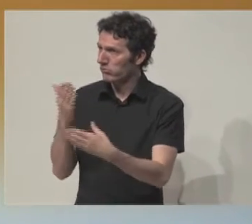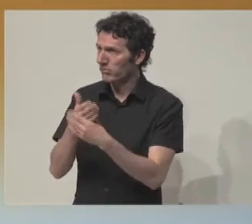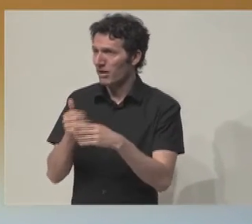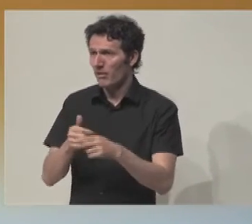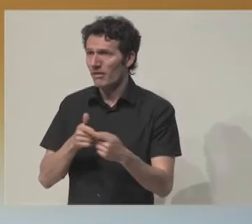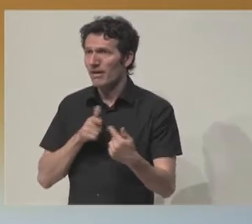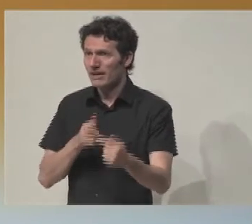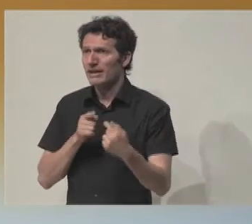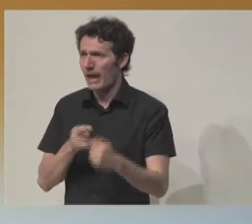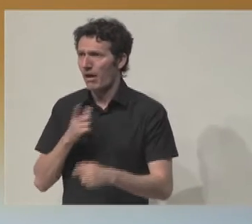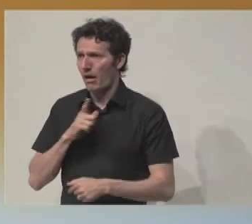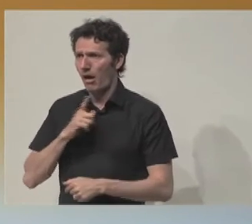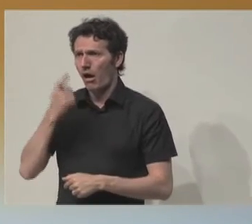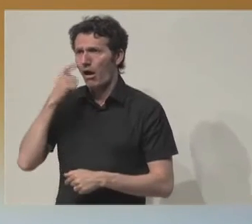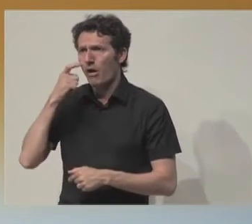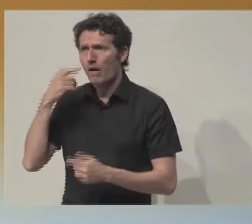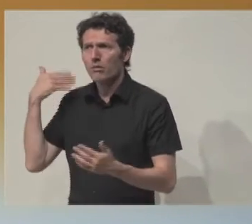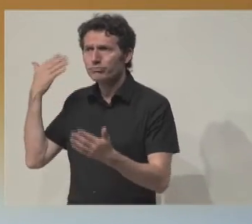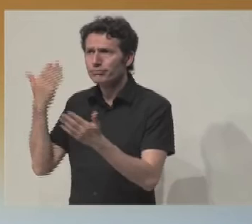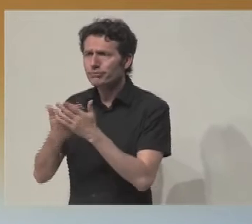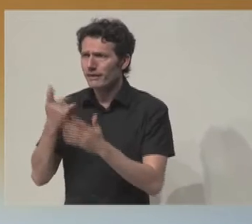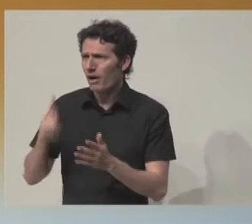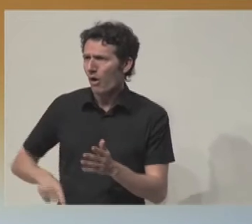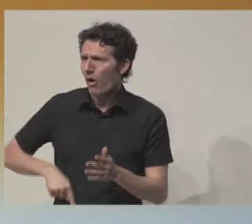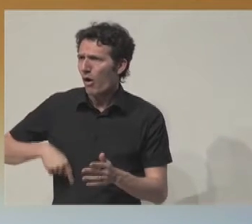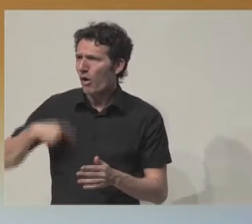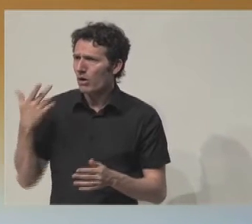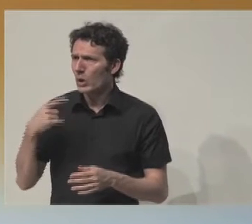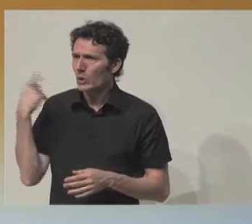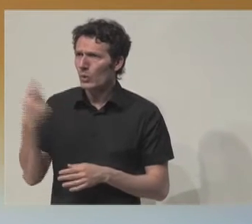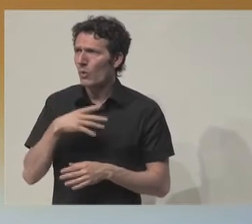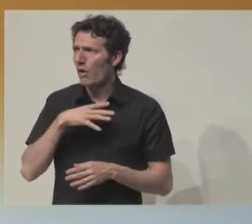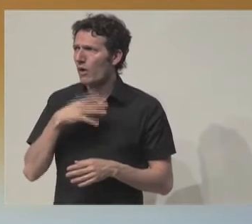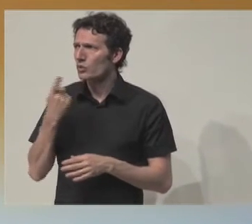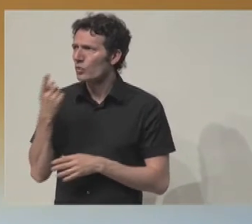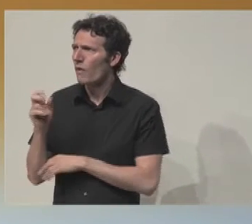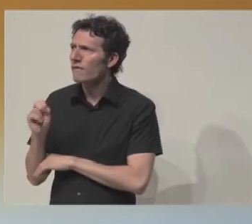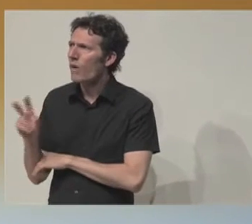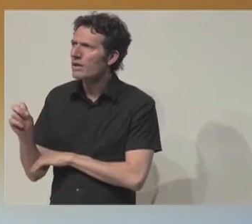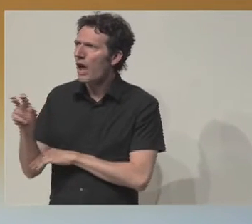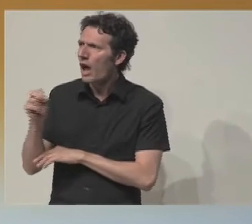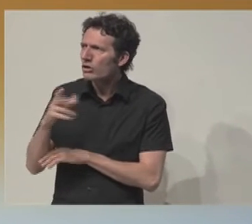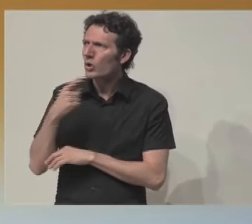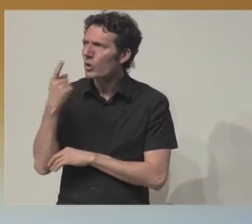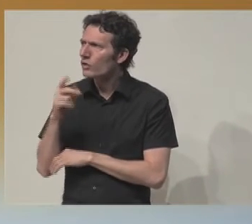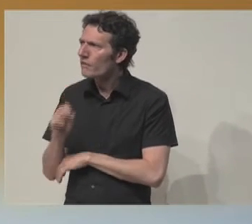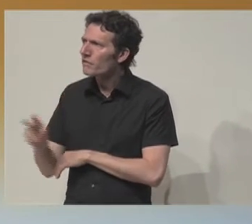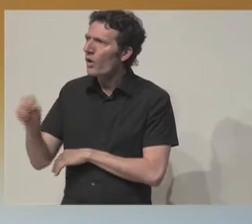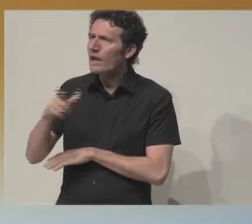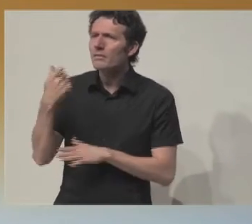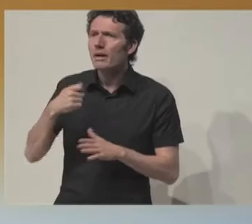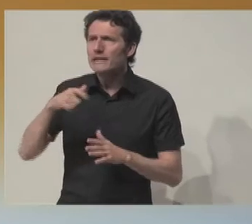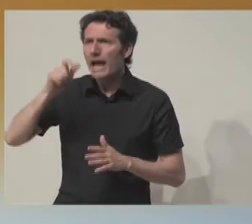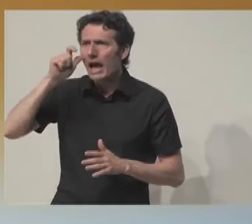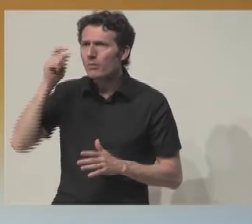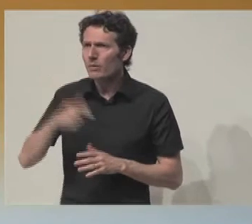vous aurez observé depuis longtemps que chacun des voyages que chacun des voyages du président de la république